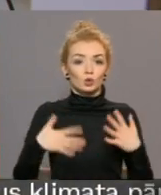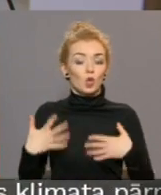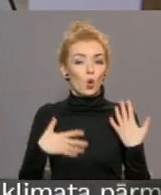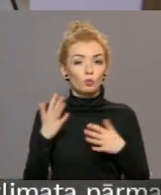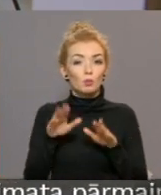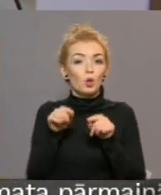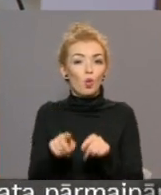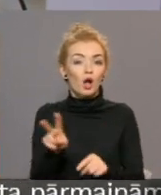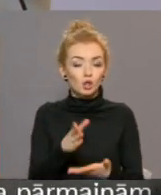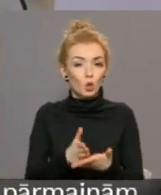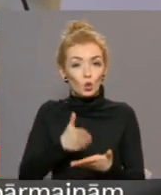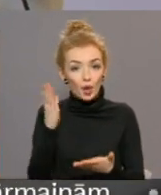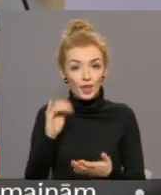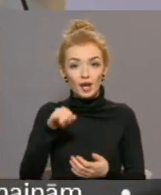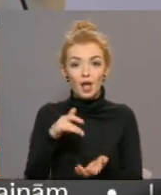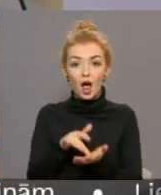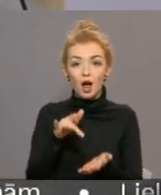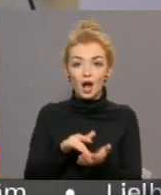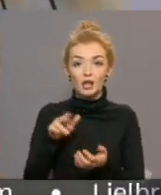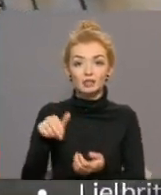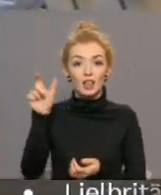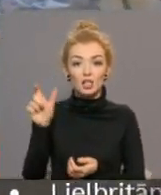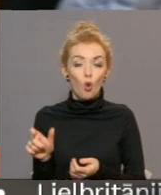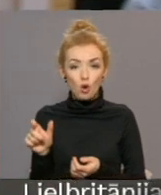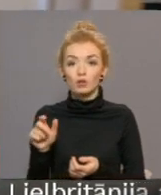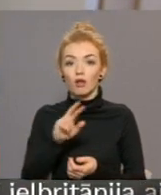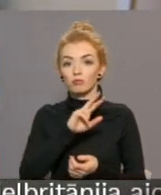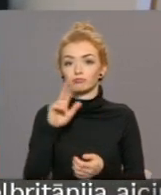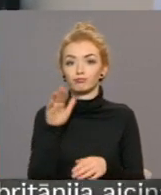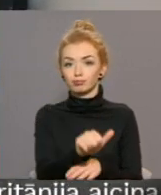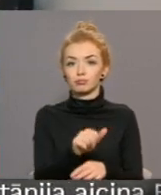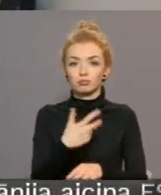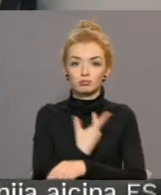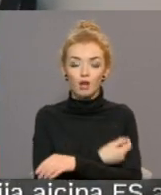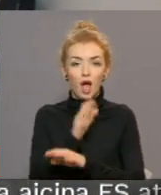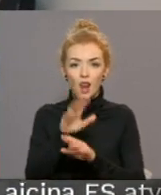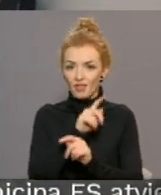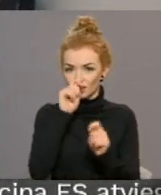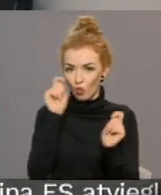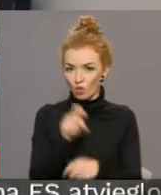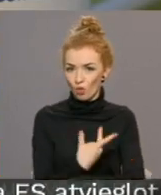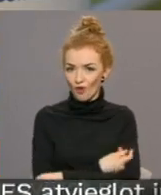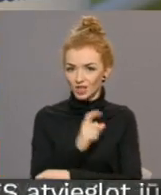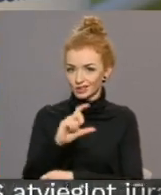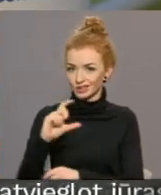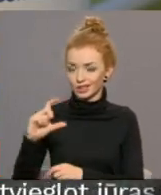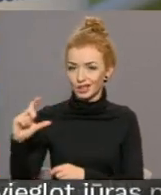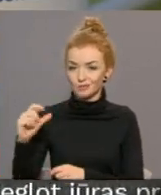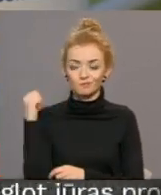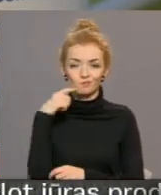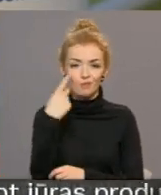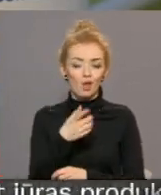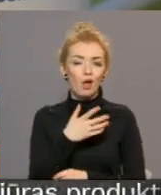to, kas notiek, kad kāds seniors vakcinēties tomēr neatnāk, lai vakcīnu devas neietu zudumā. Ļoti